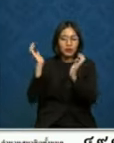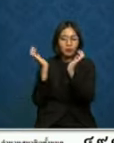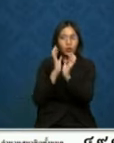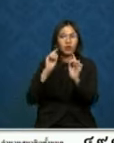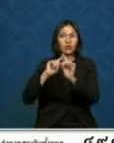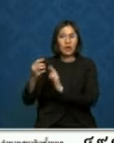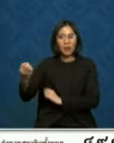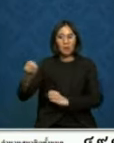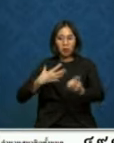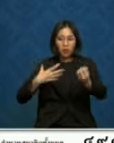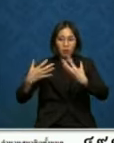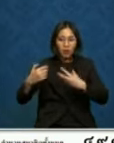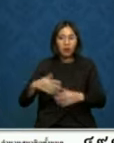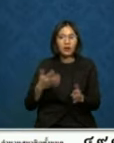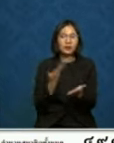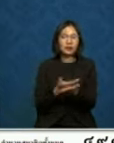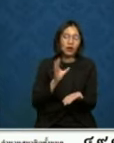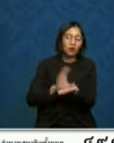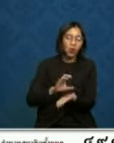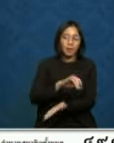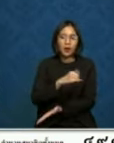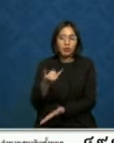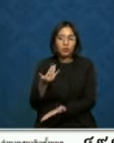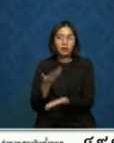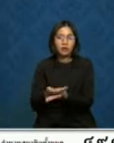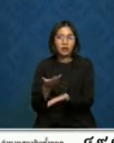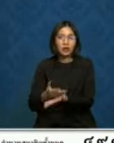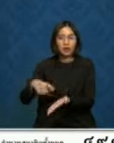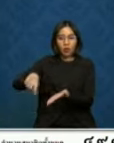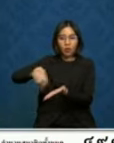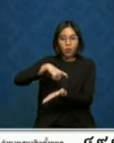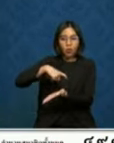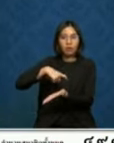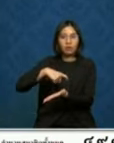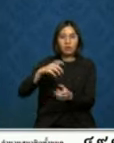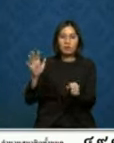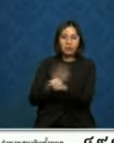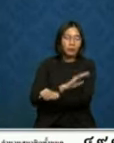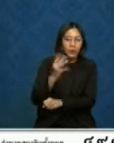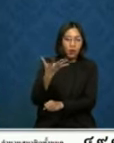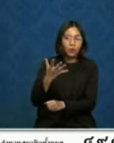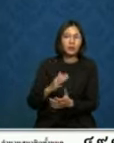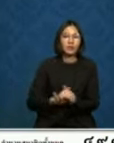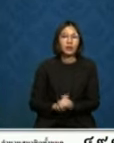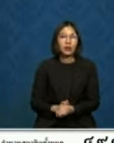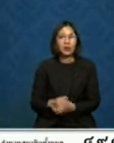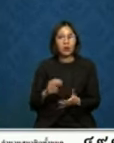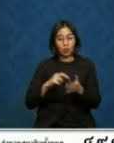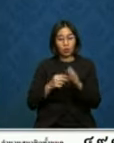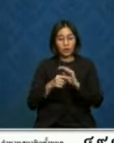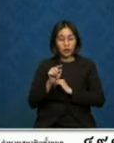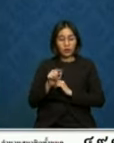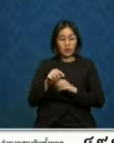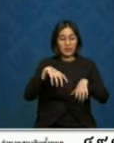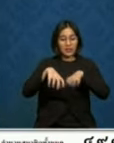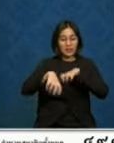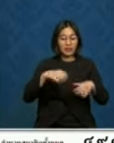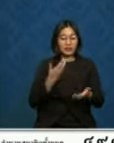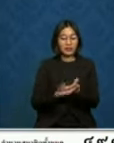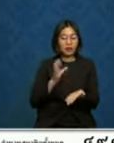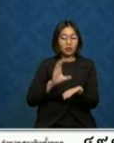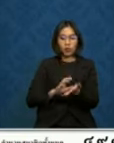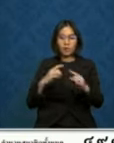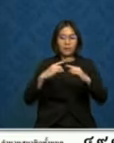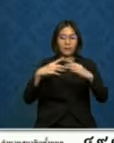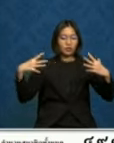บอกว่างบประมาณบางส่วนเนี่ยได้รับเงินโอนมาเนี่ยไม่เต็มเม็ดเต็มหน่วยด้วยซ้ำนี่แสดงให้เห็นว่าการจัดการงบประมาณ